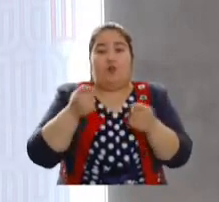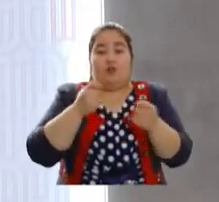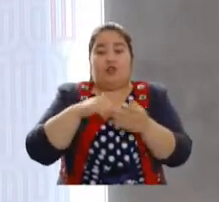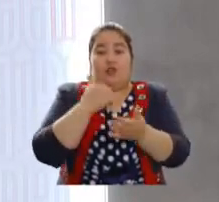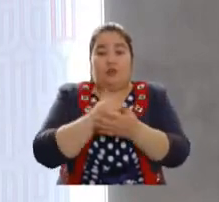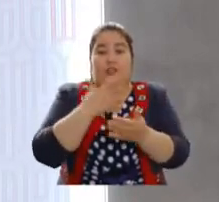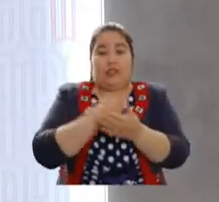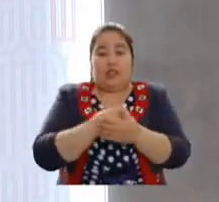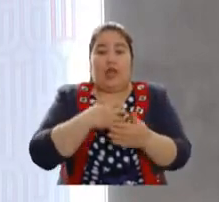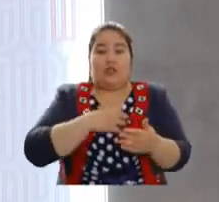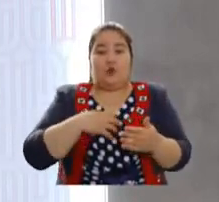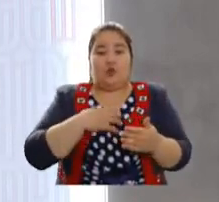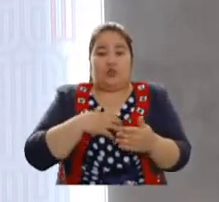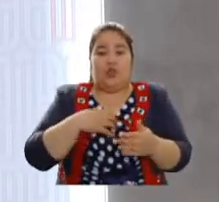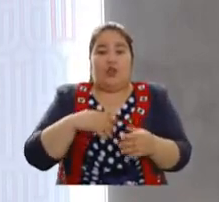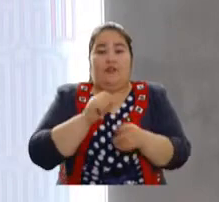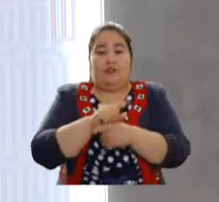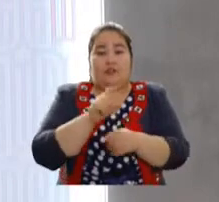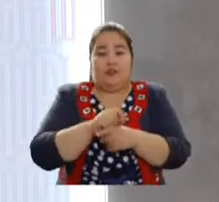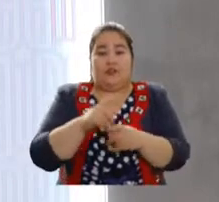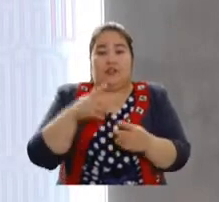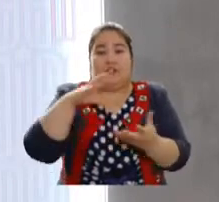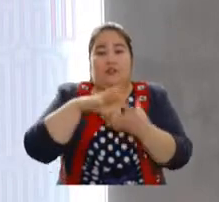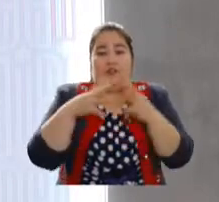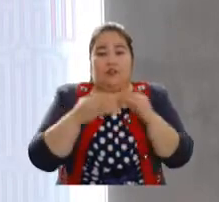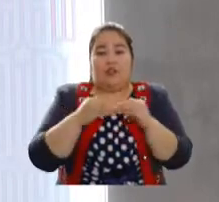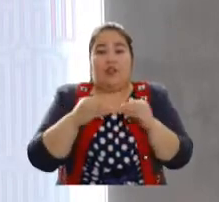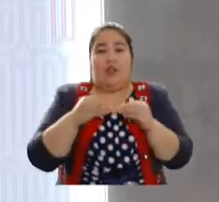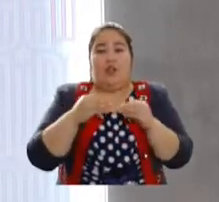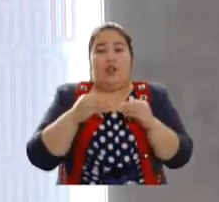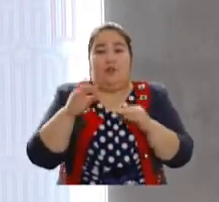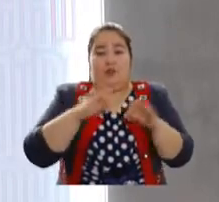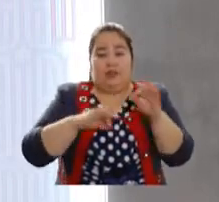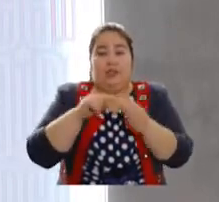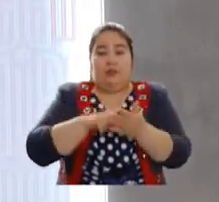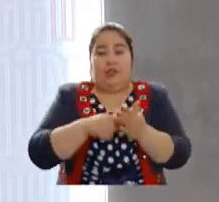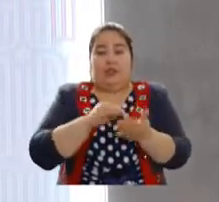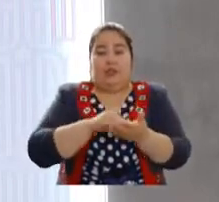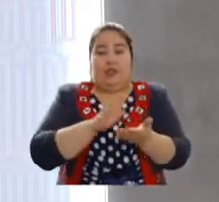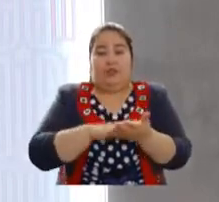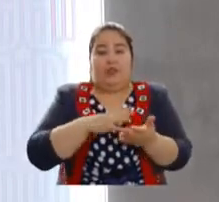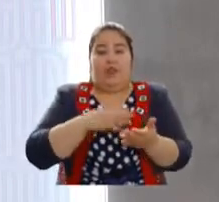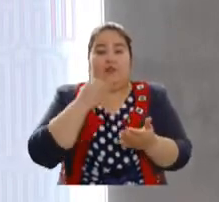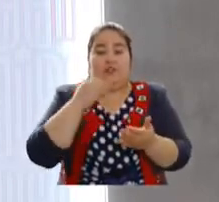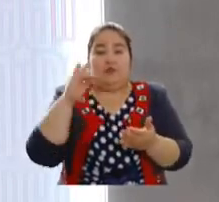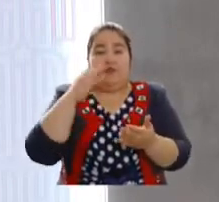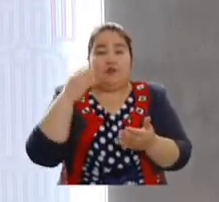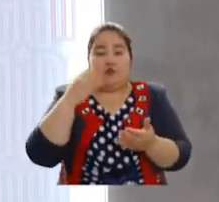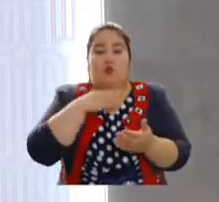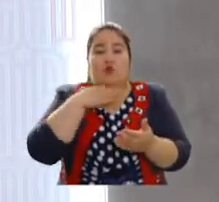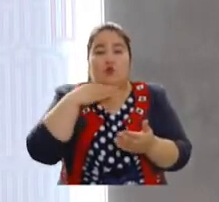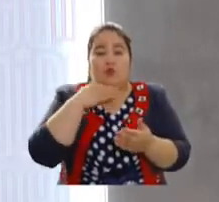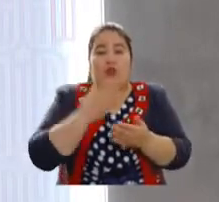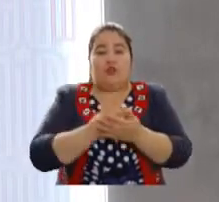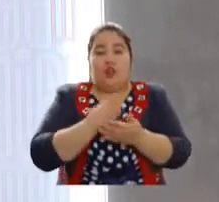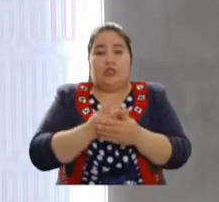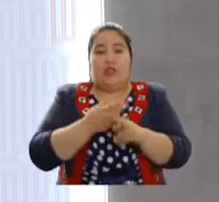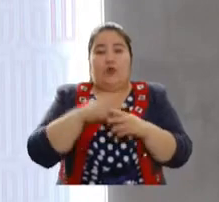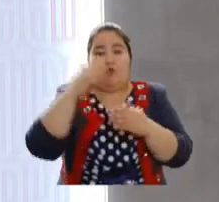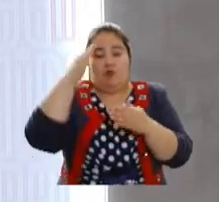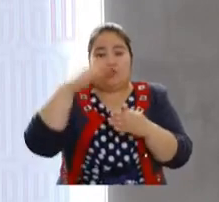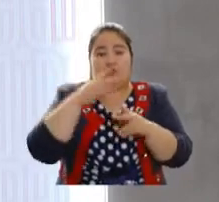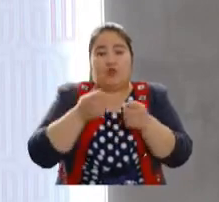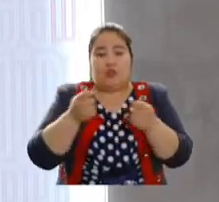boshqarmaning asosiy vazifalari sifatida quyidagilar belgilandi. Meva, sabzavot, go'sht va sut boshqarma Qishloq